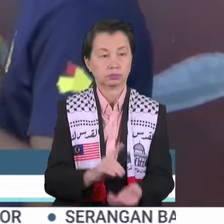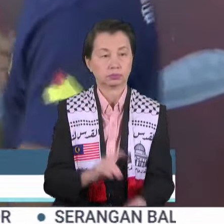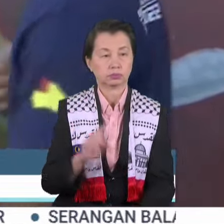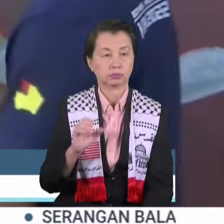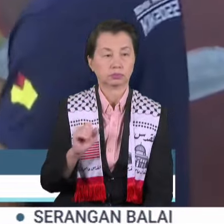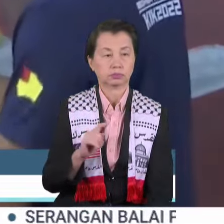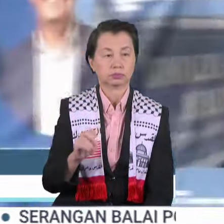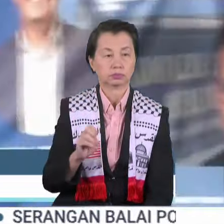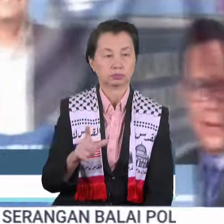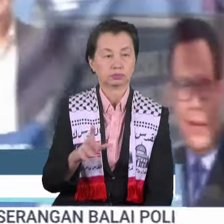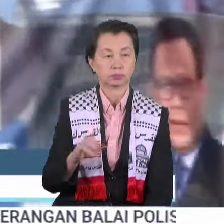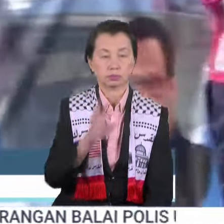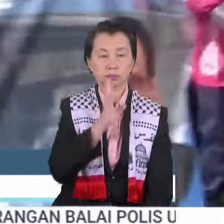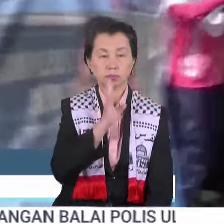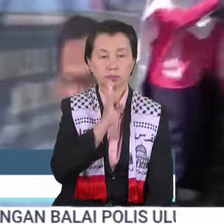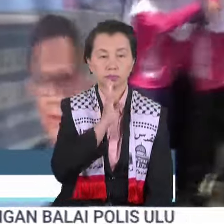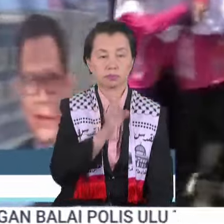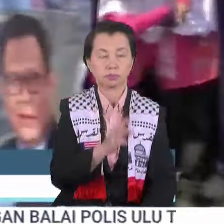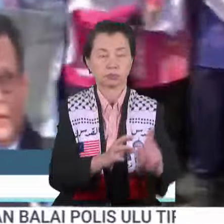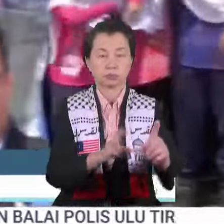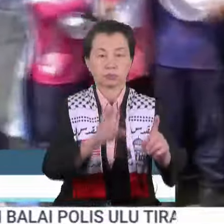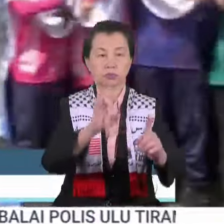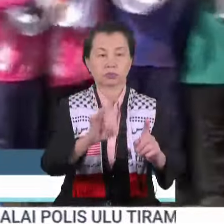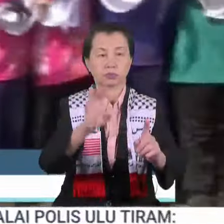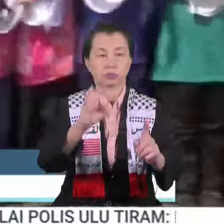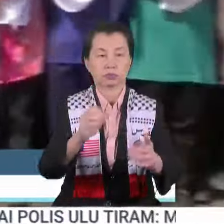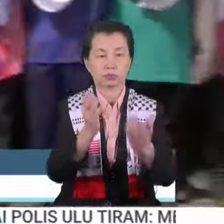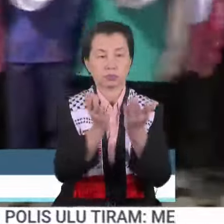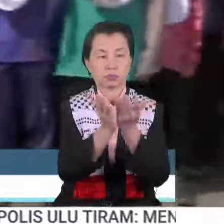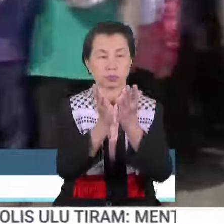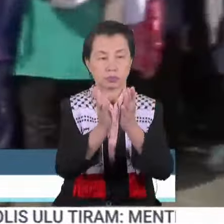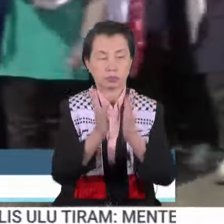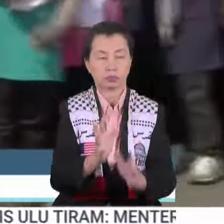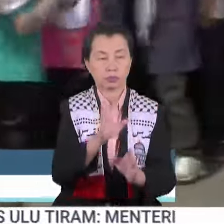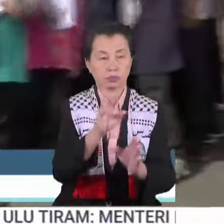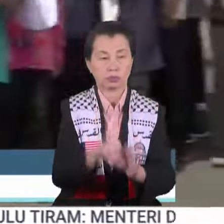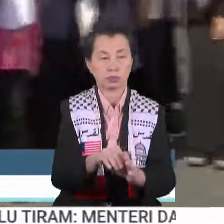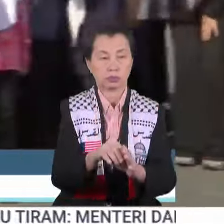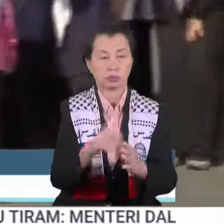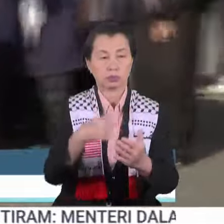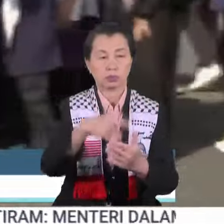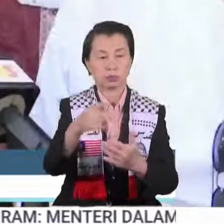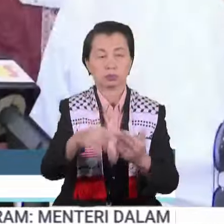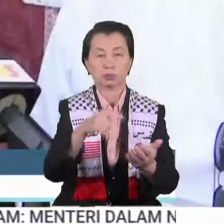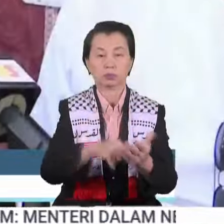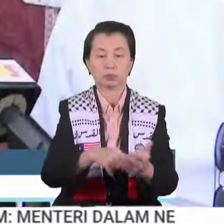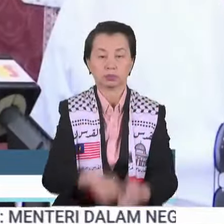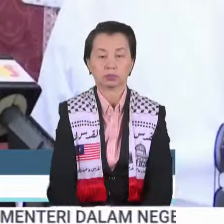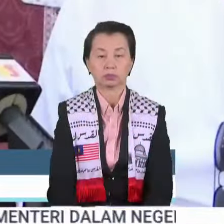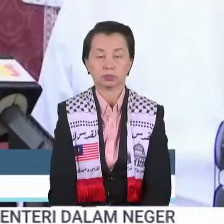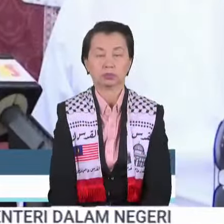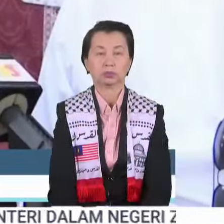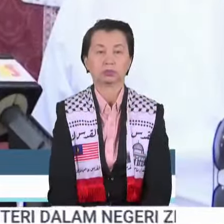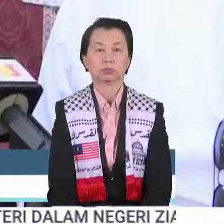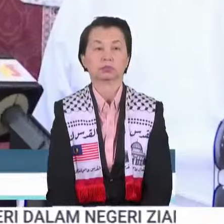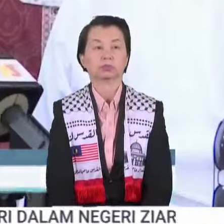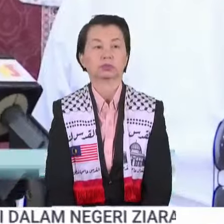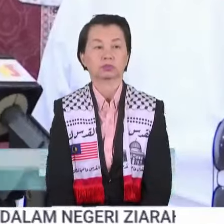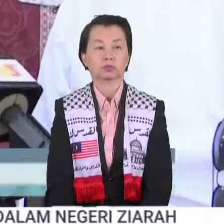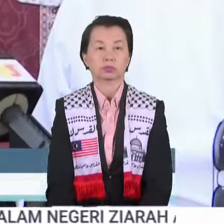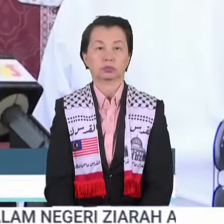Shahibi pula berkata 180 mahasiswa terlibat dalam program berkenaan. Jadi program ini sebagai